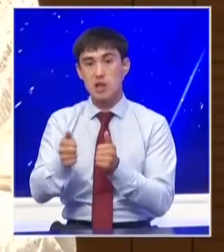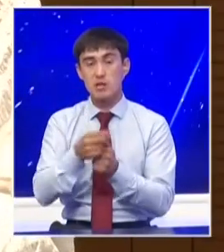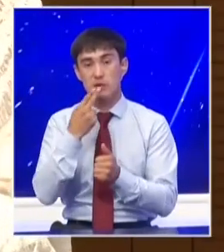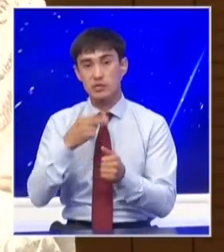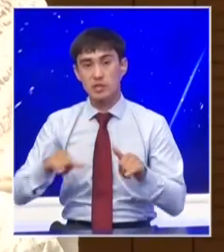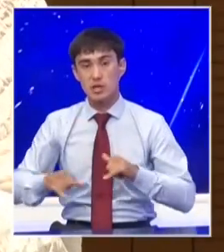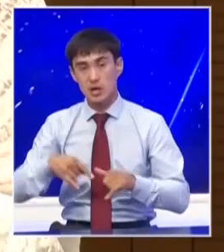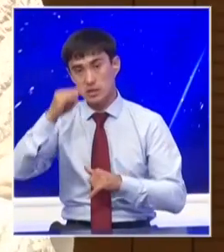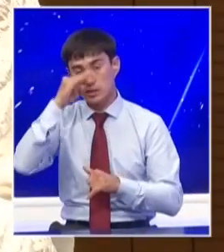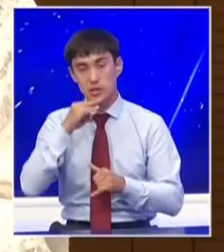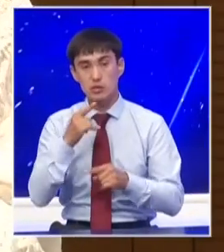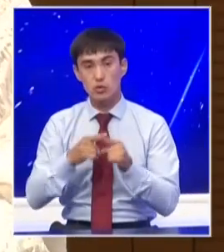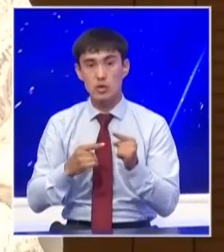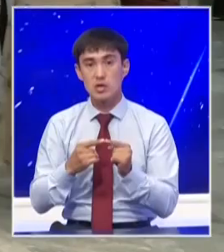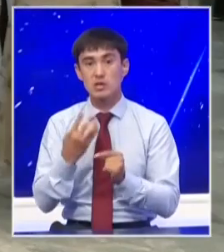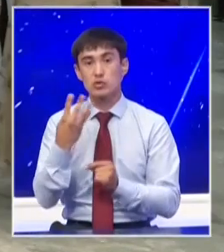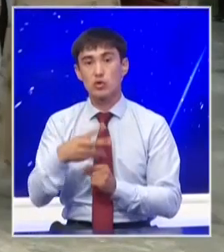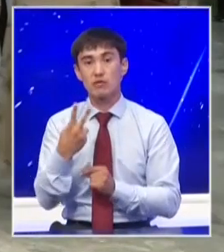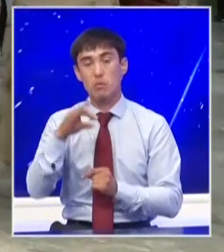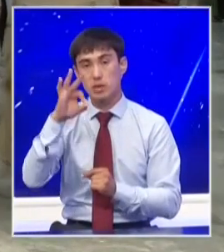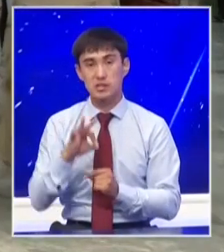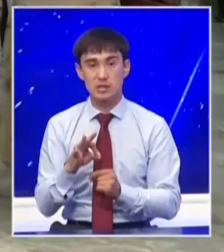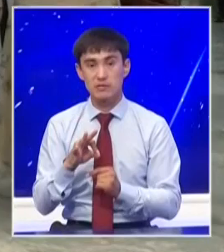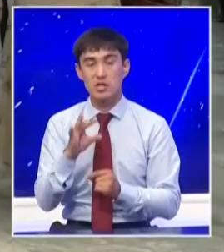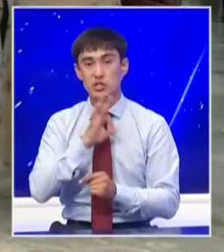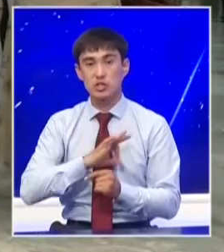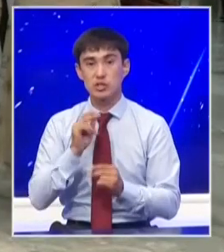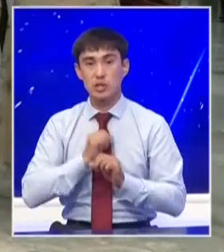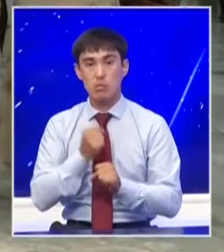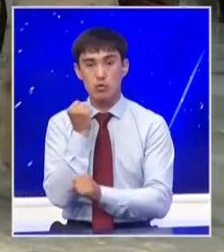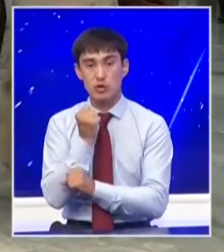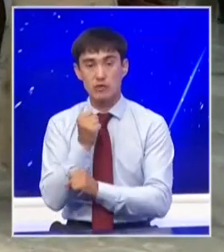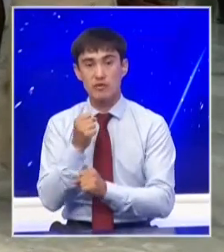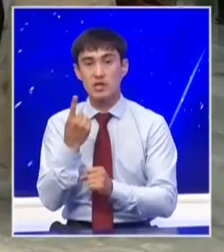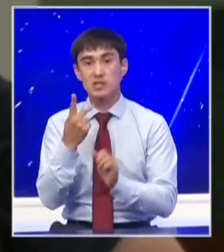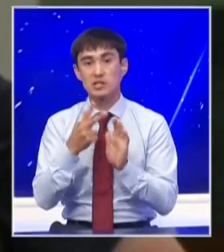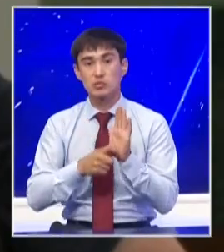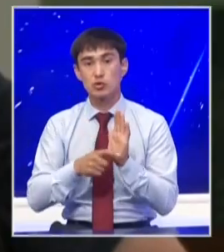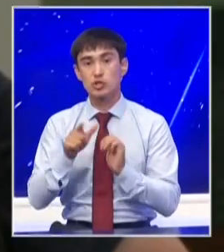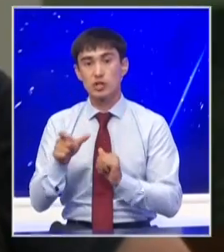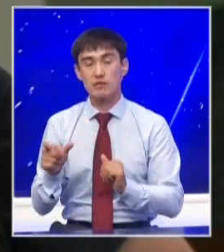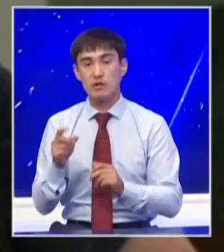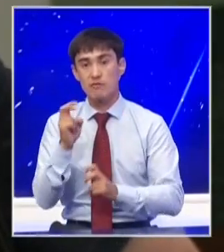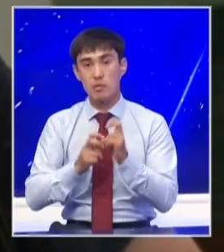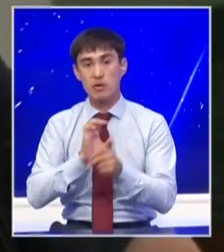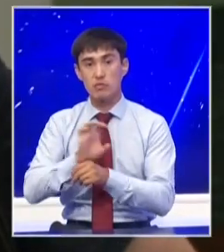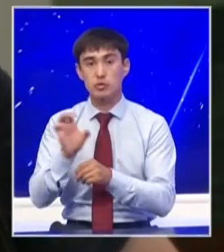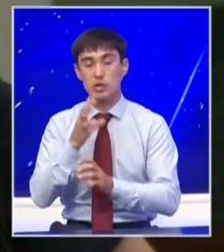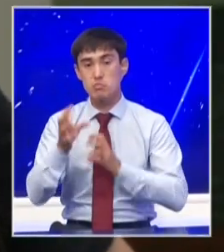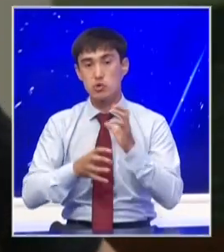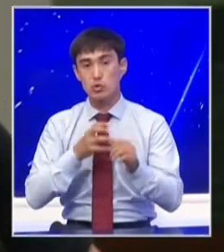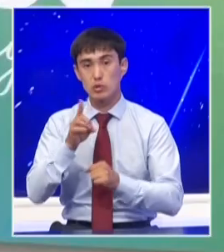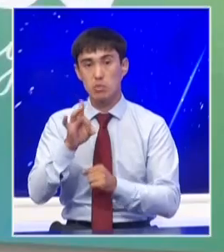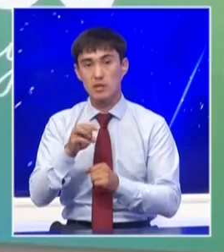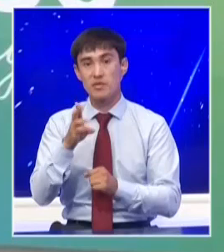рынка Казахстана с долей свыше 42,5%. Численность ее работников составляет около 700 человек. Фабрика выпускает международные